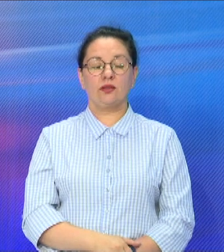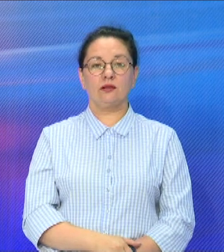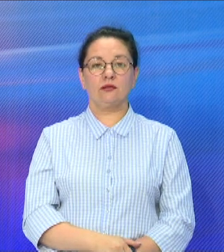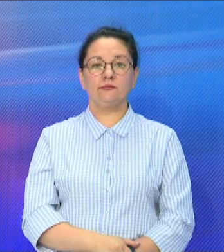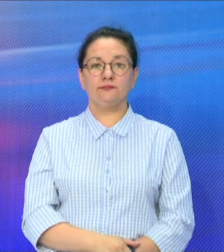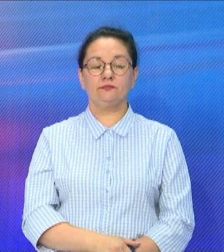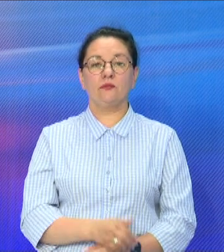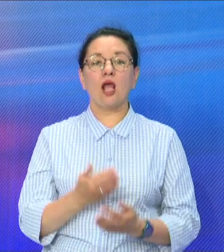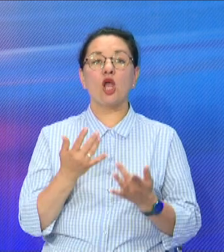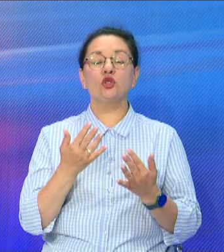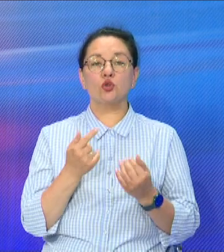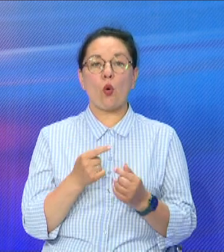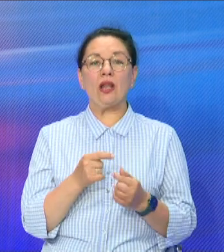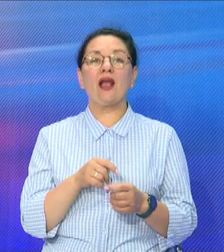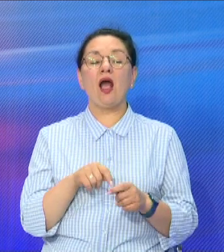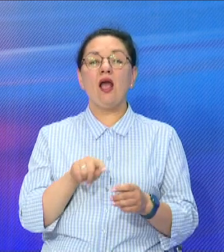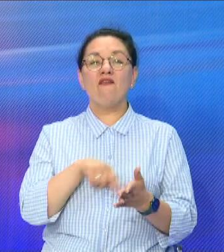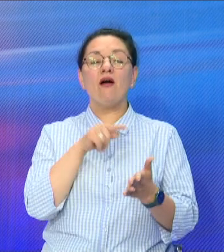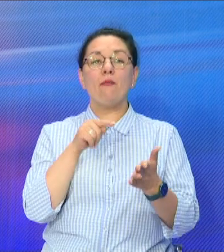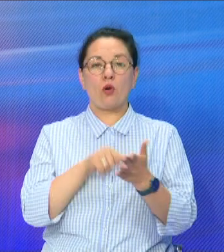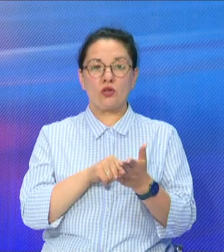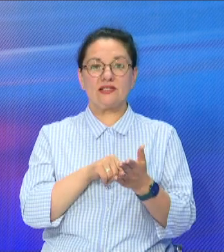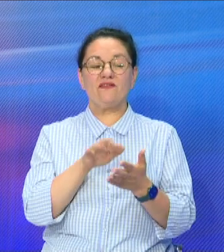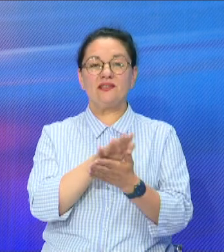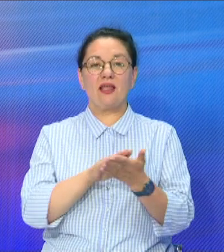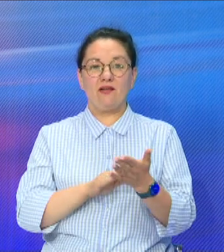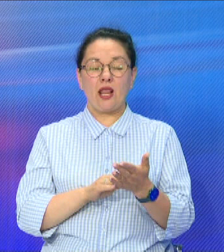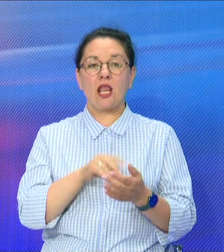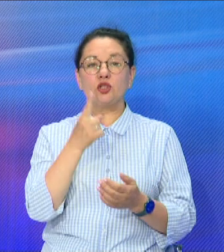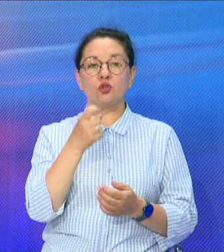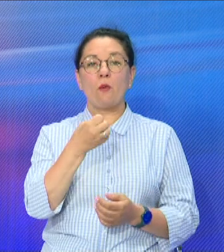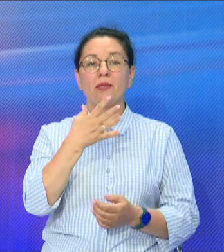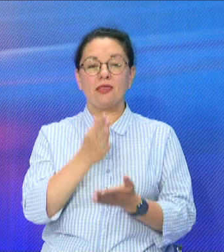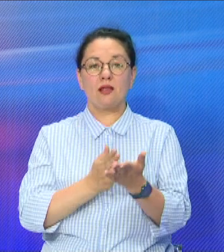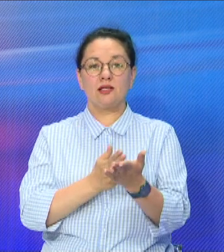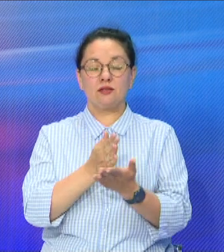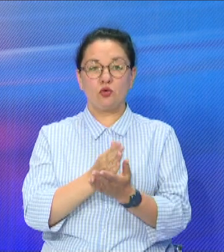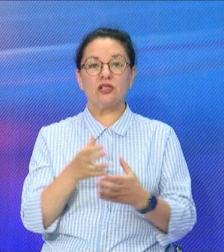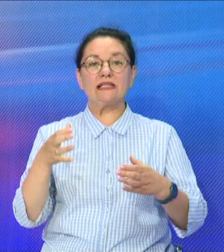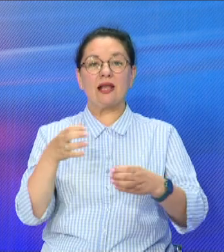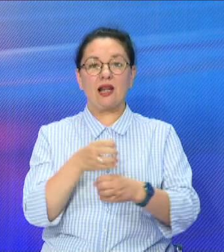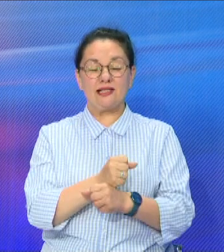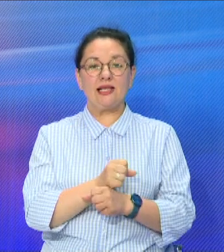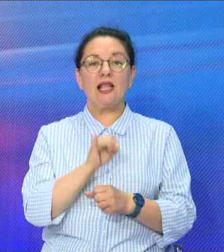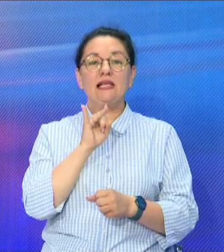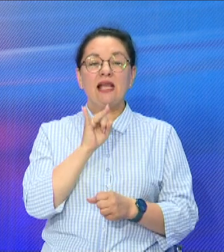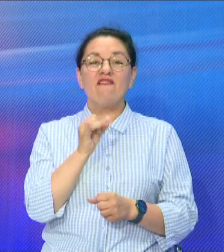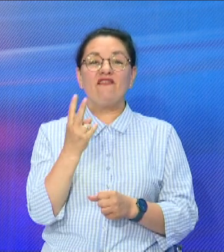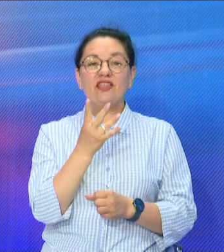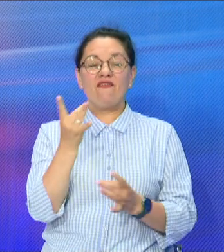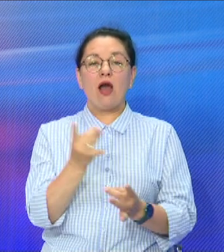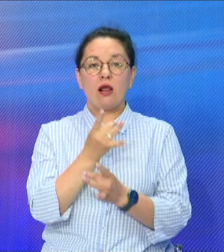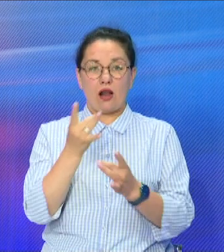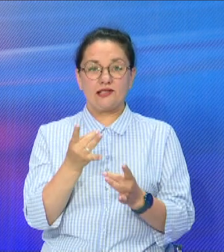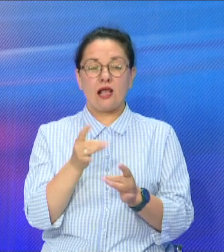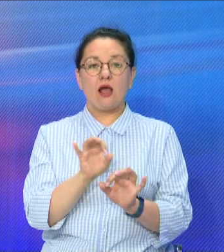только из претензии от жиров района до службы 115 бел сократился вдвое победа млею комитете держишь контролем родинское в